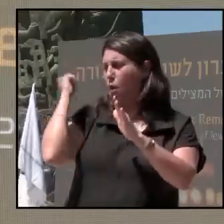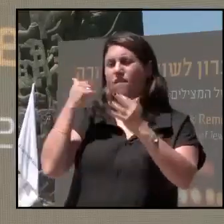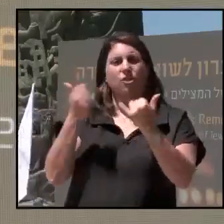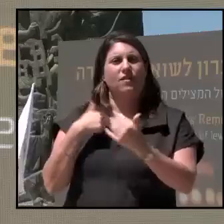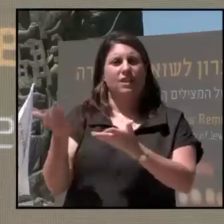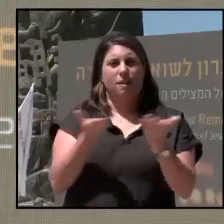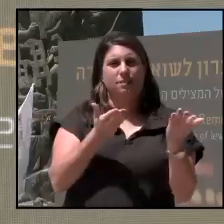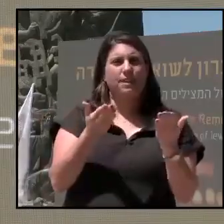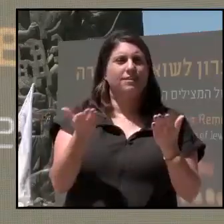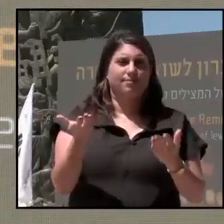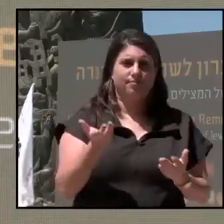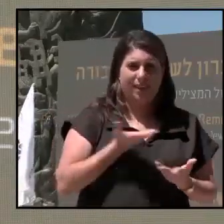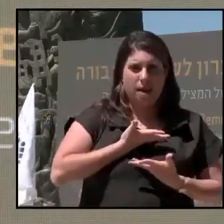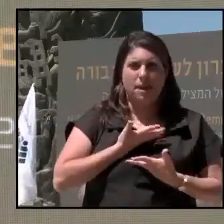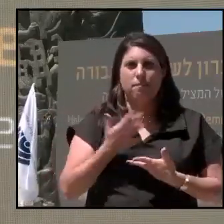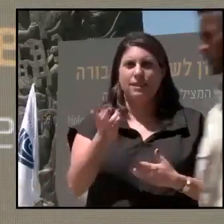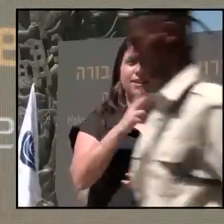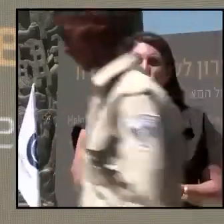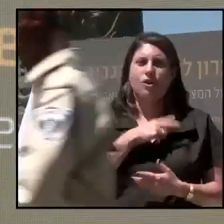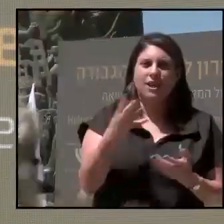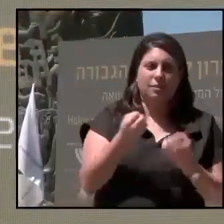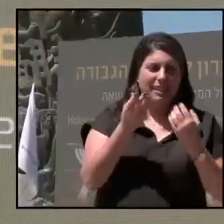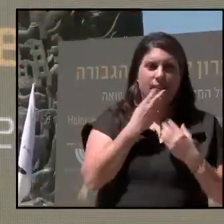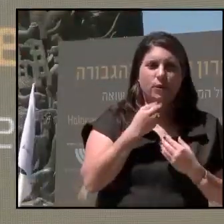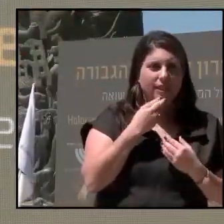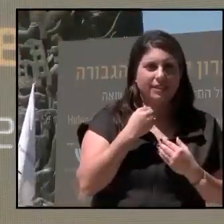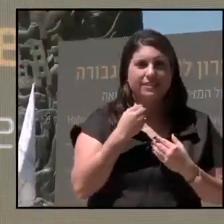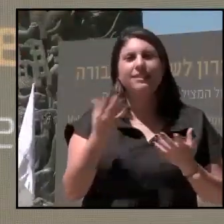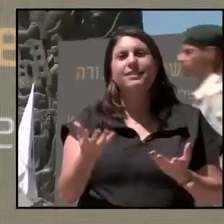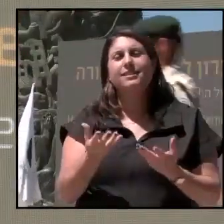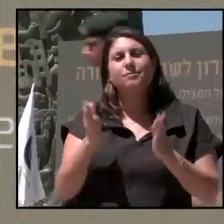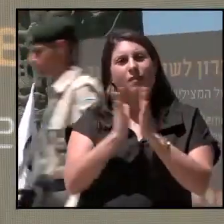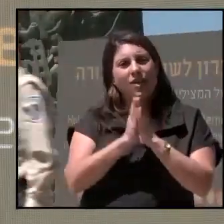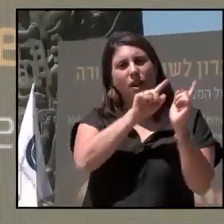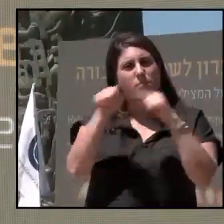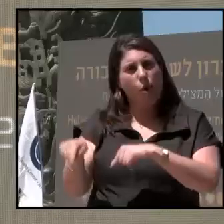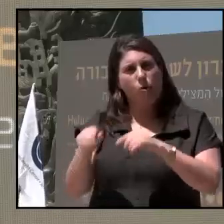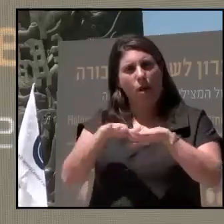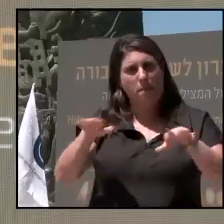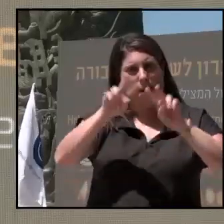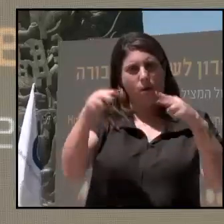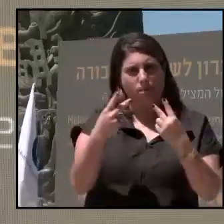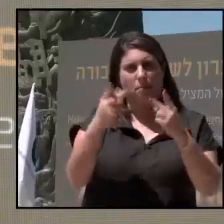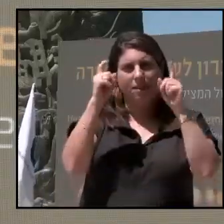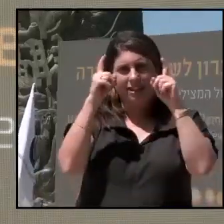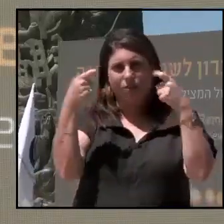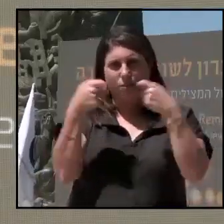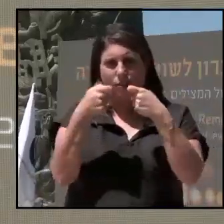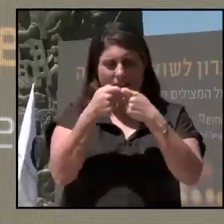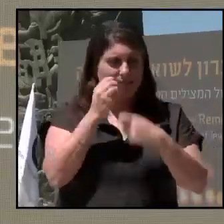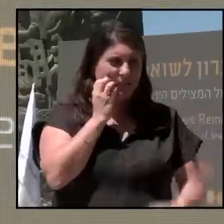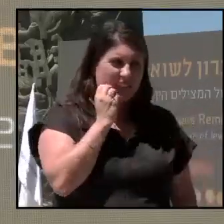מזמין את מקבלי אות המציל היהודי, המצילים המכובדים, אנא מכם, עלו לבמה לתצלום